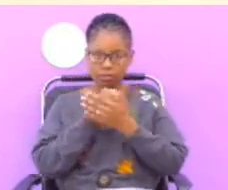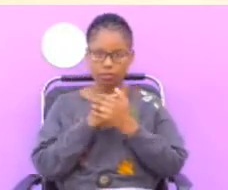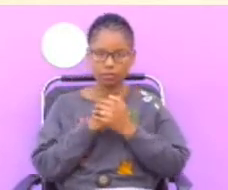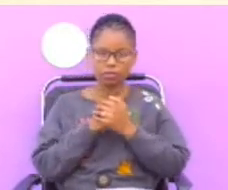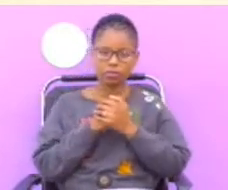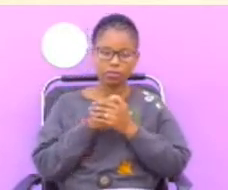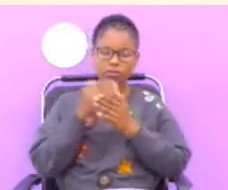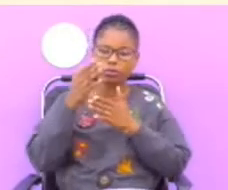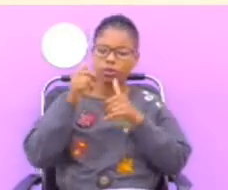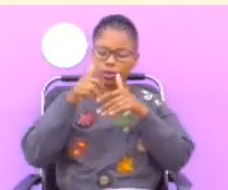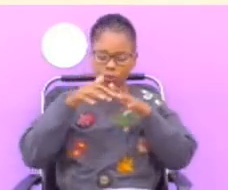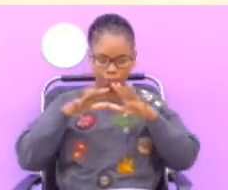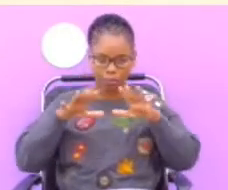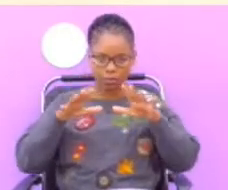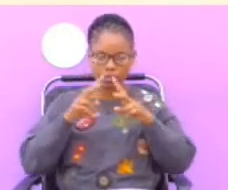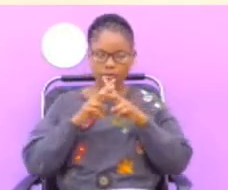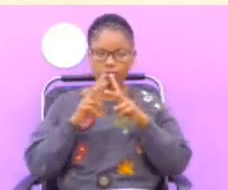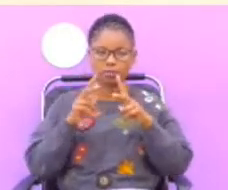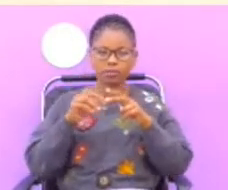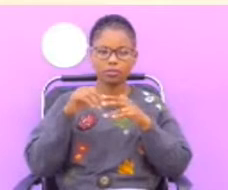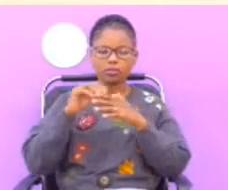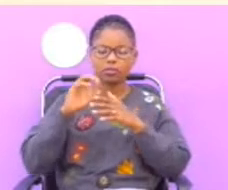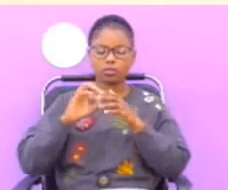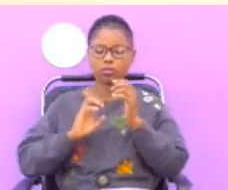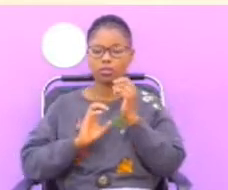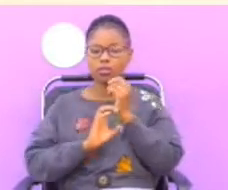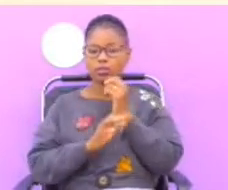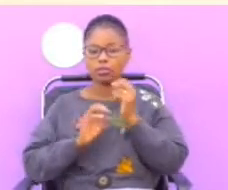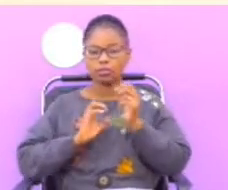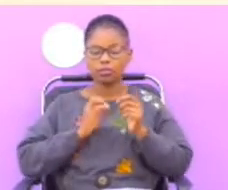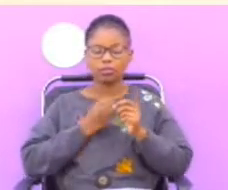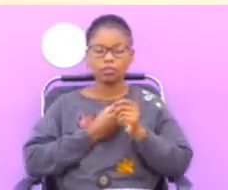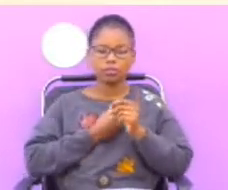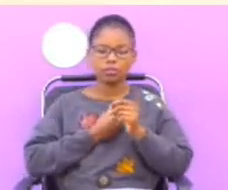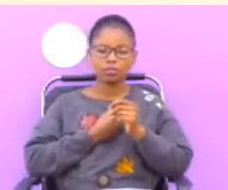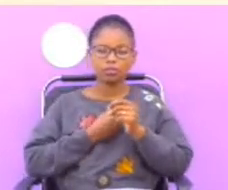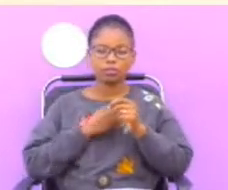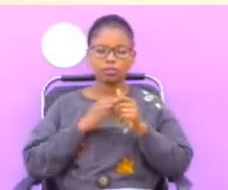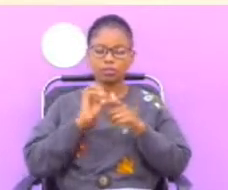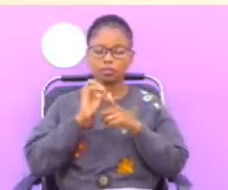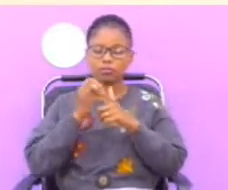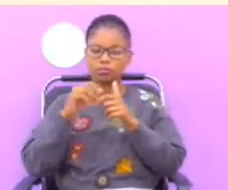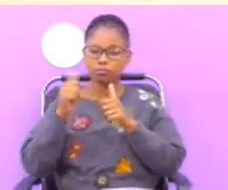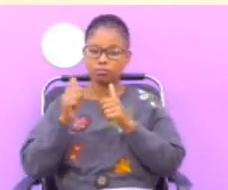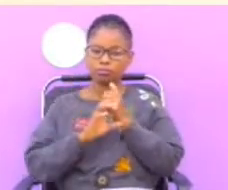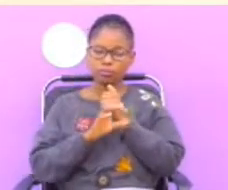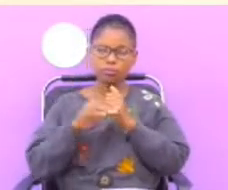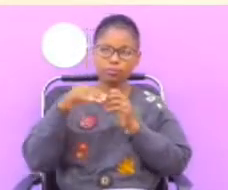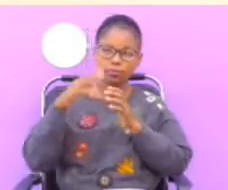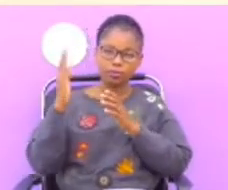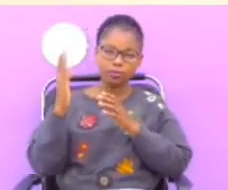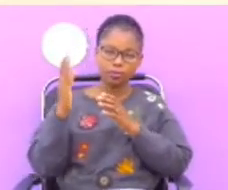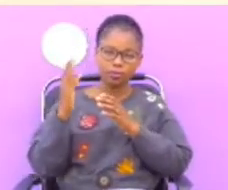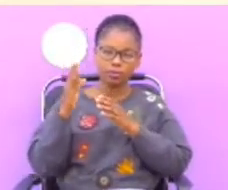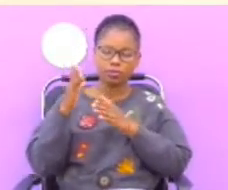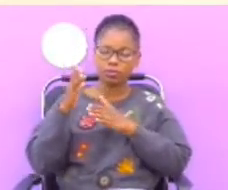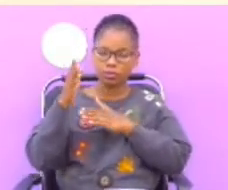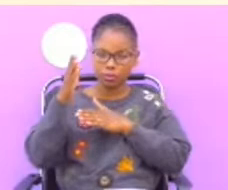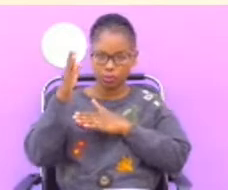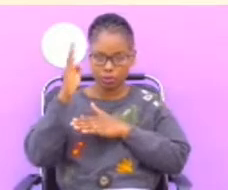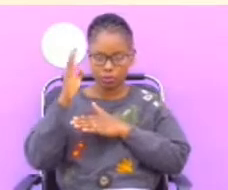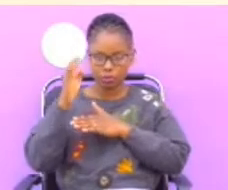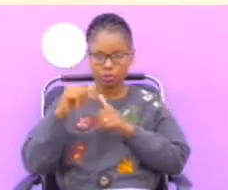Ngai akurathime uri bururi-ini uyu witu wa Kenya, ona uri mabururi-ini ma na nja. Ngai